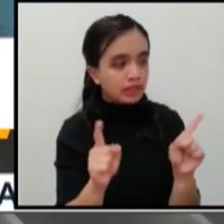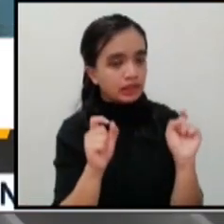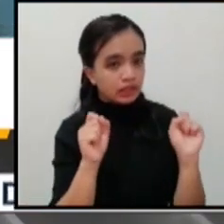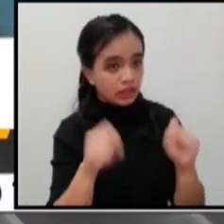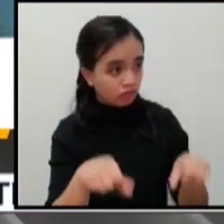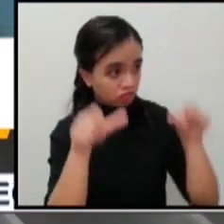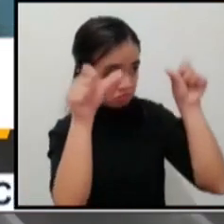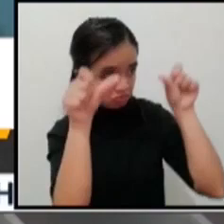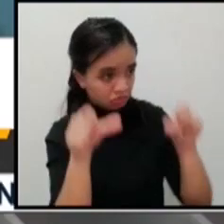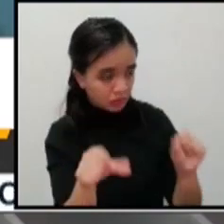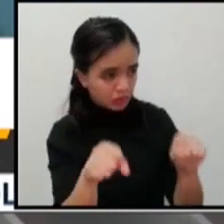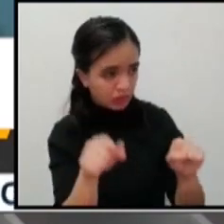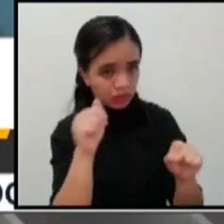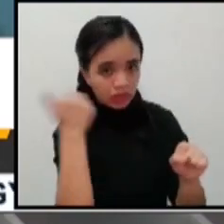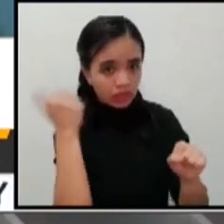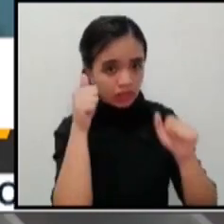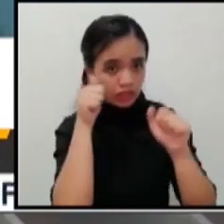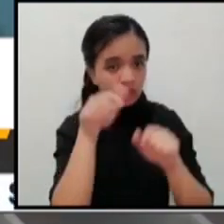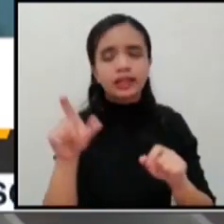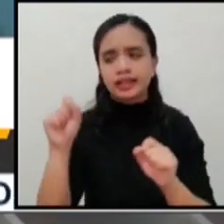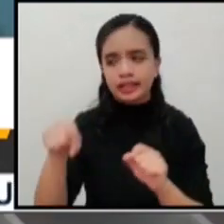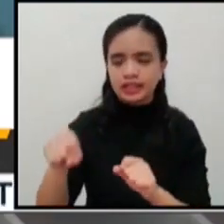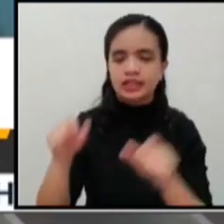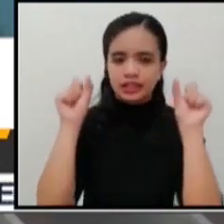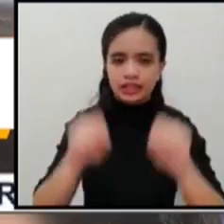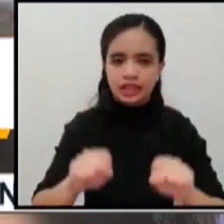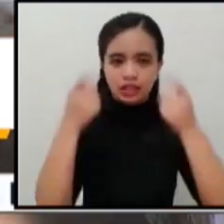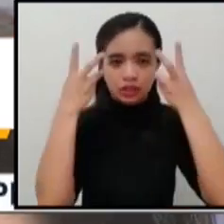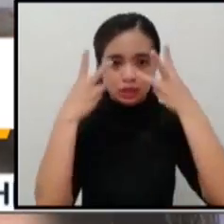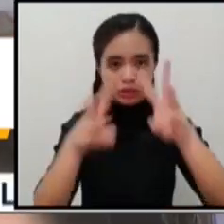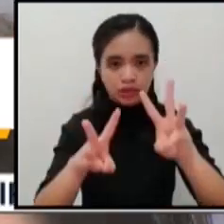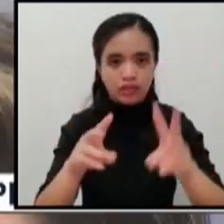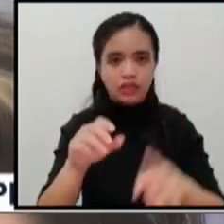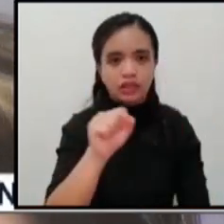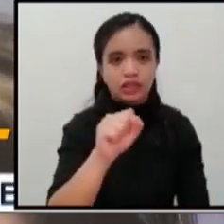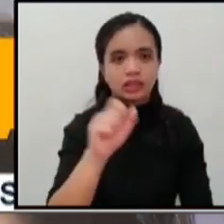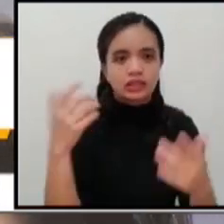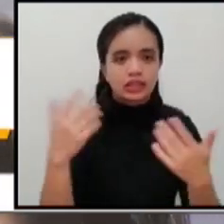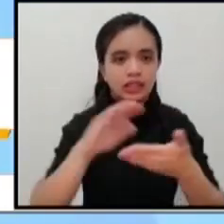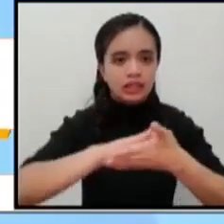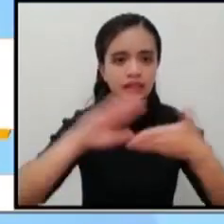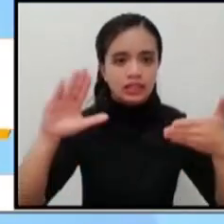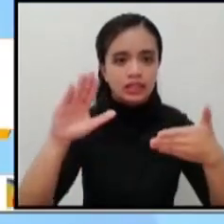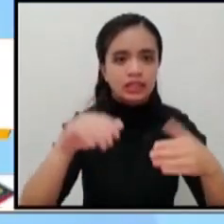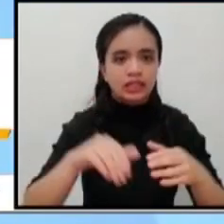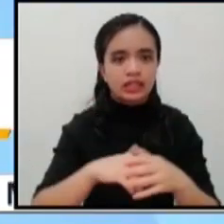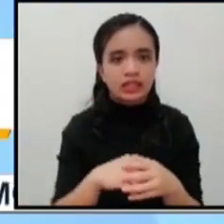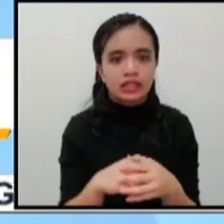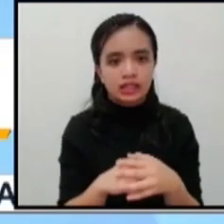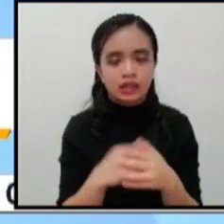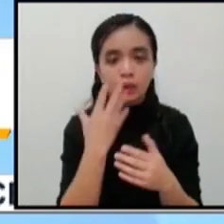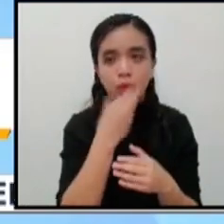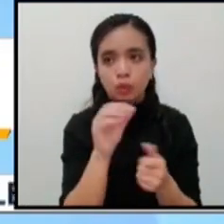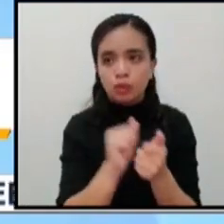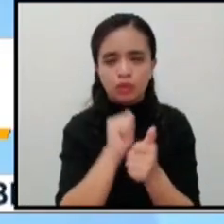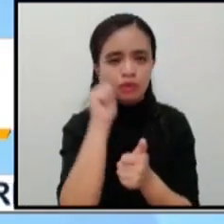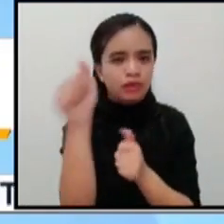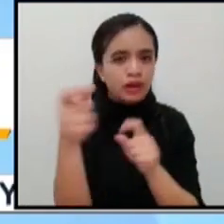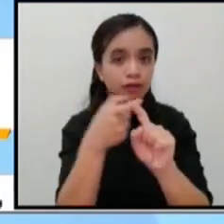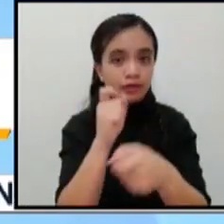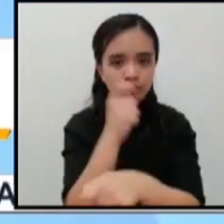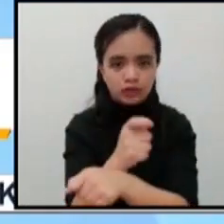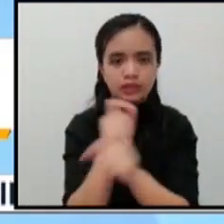ng iba? Yes, mapapanood din po siya ng streaming din po. Okay. Sa mga malayo po sa amin sa Tondo, you can catch it through